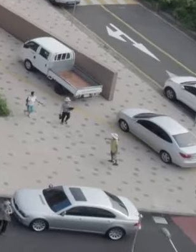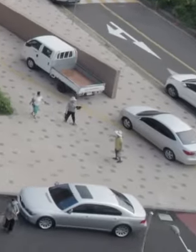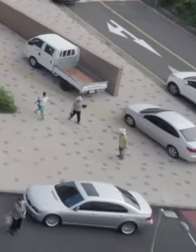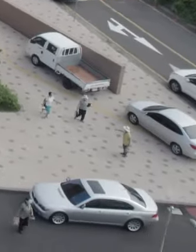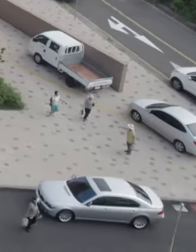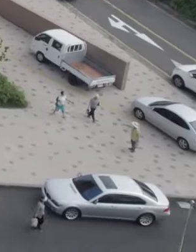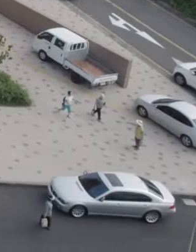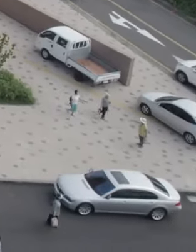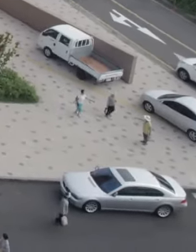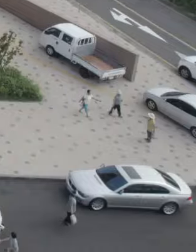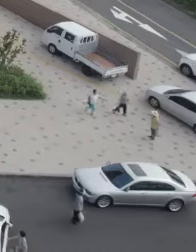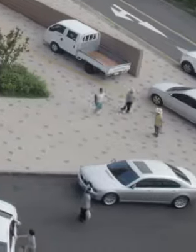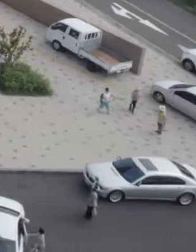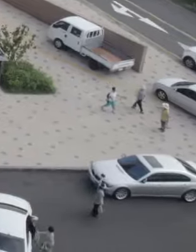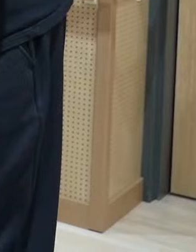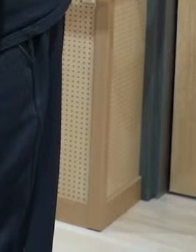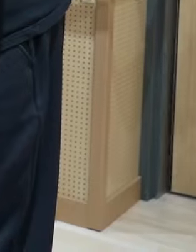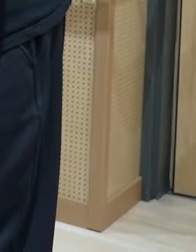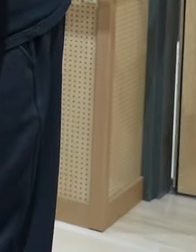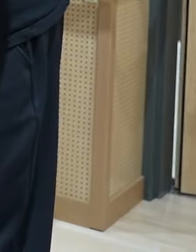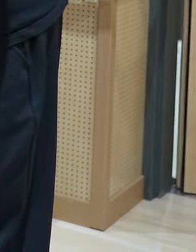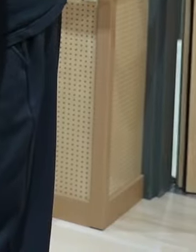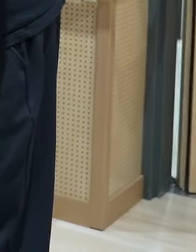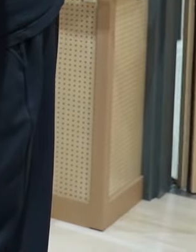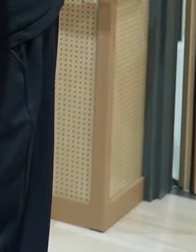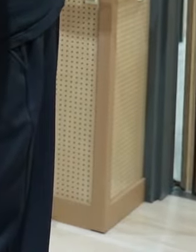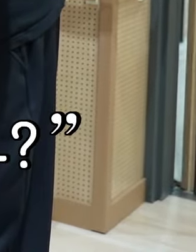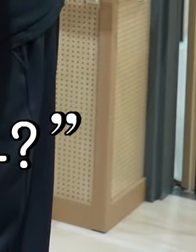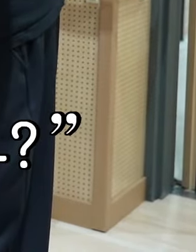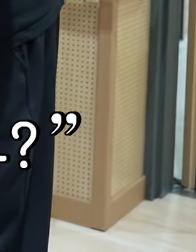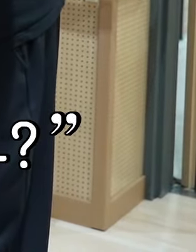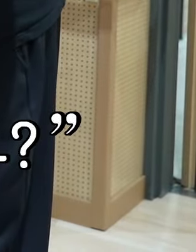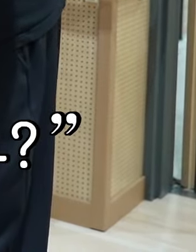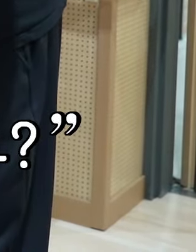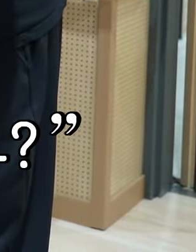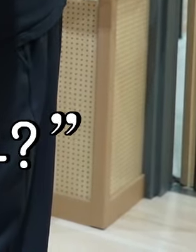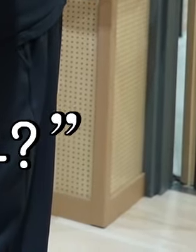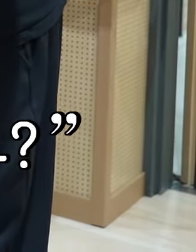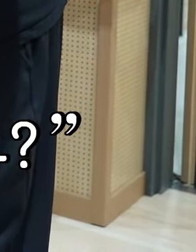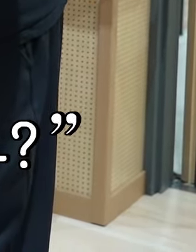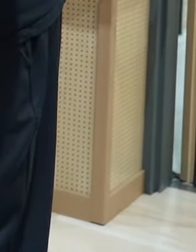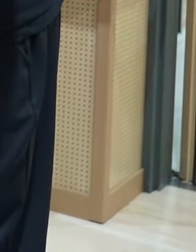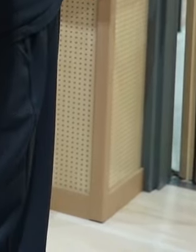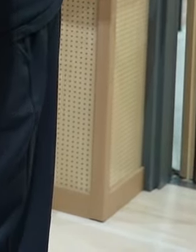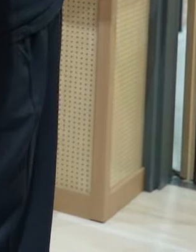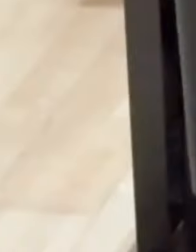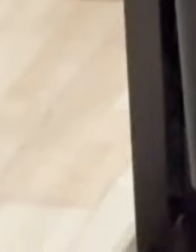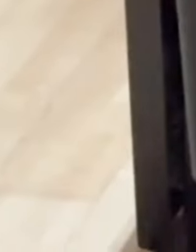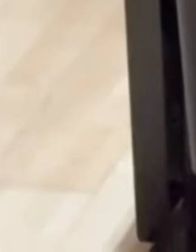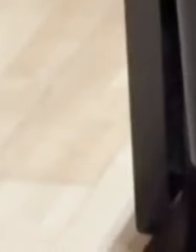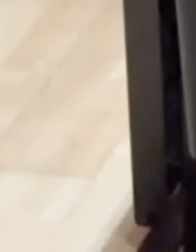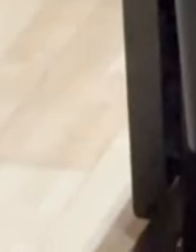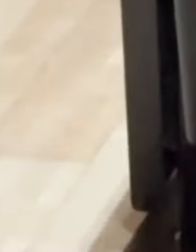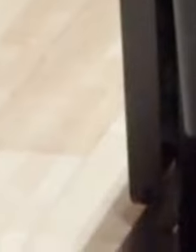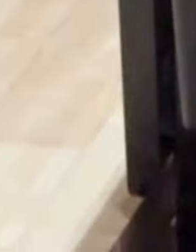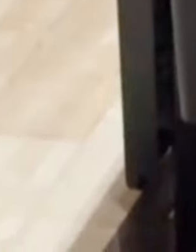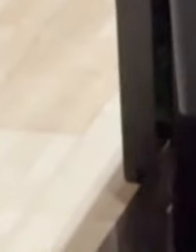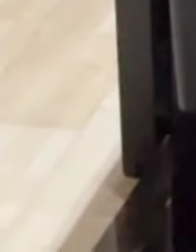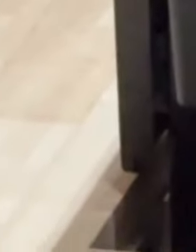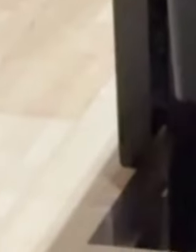우와 지금 어떻게요? 한번 보면 좀 뒤로 꺾어야 돼요. 아 이렇게요? 어 그렇죠. 네.